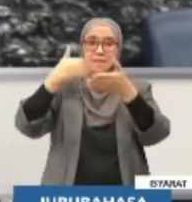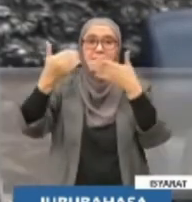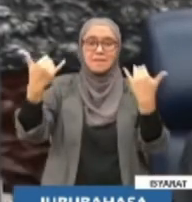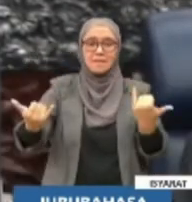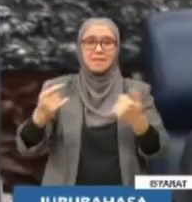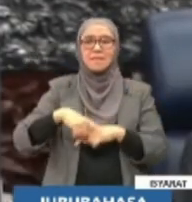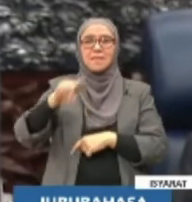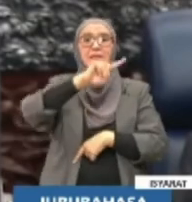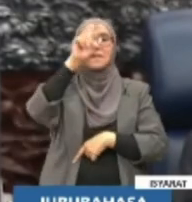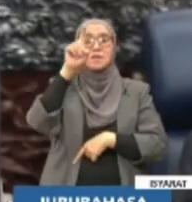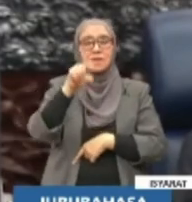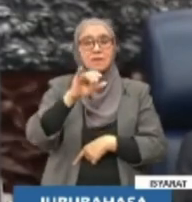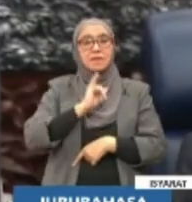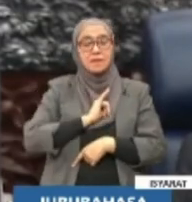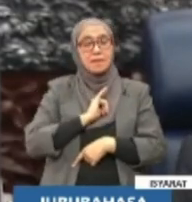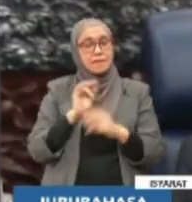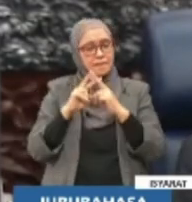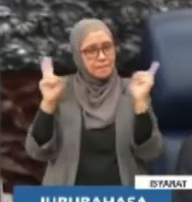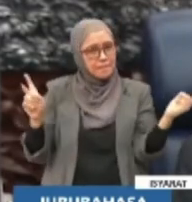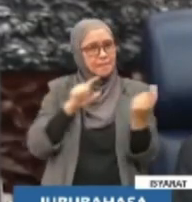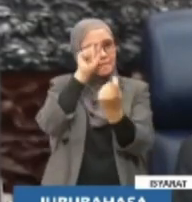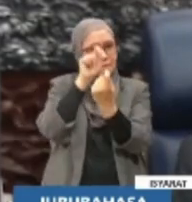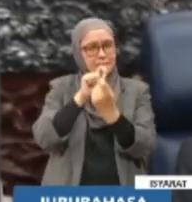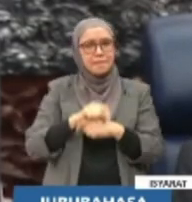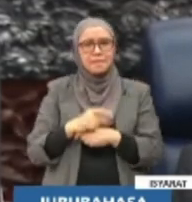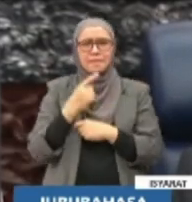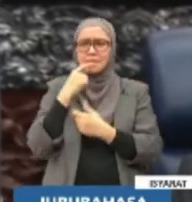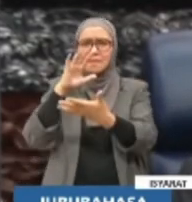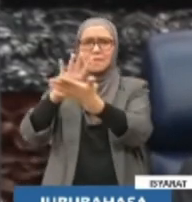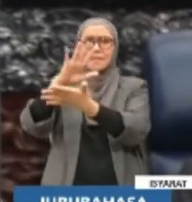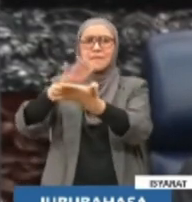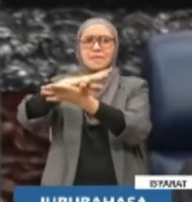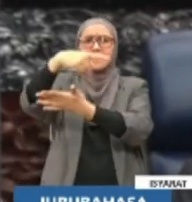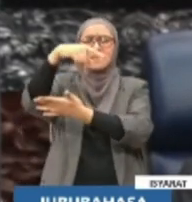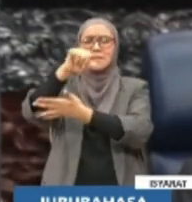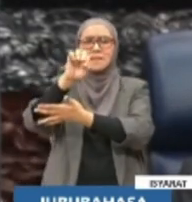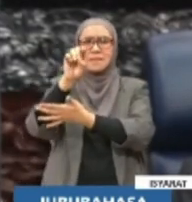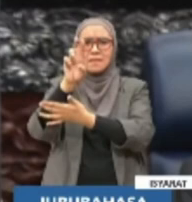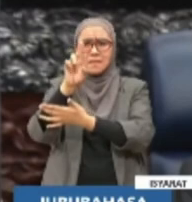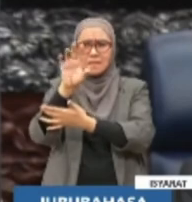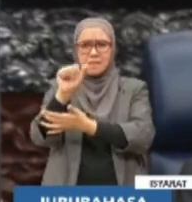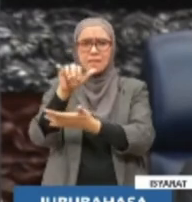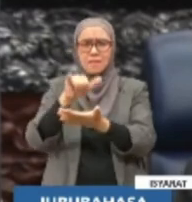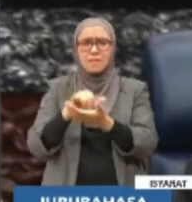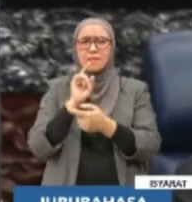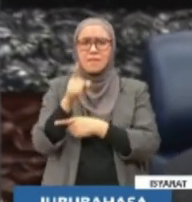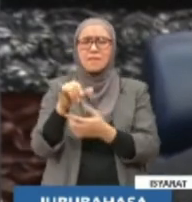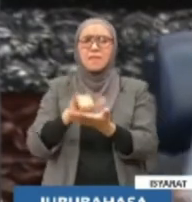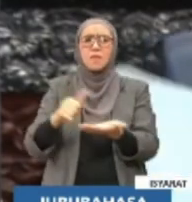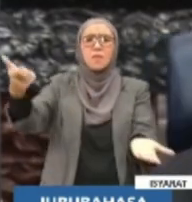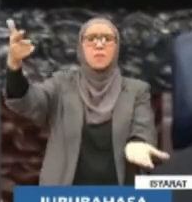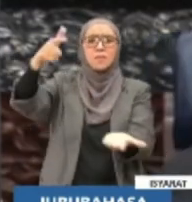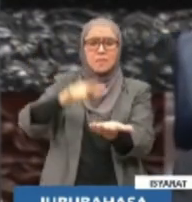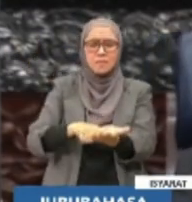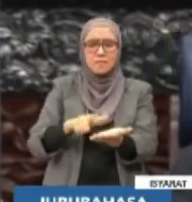soalan saya itu agak spesifik ya Walaupun sibuk bandara tepos itu ialah calm and Nation laporan